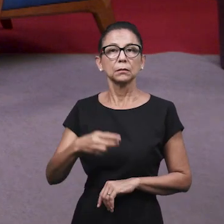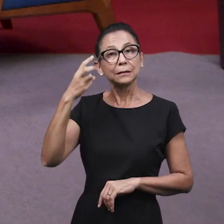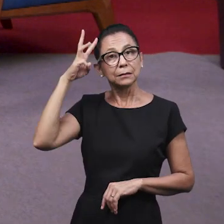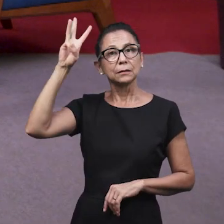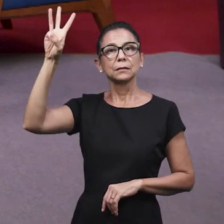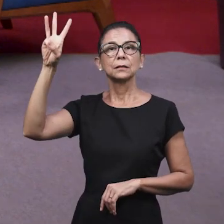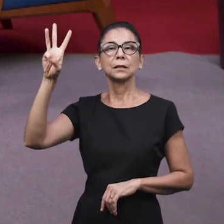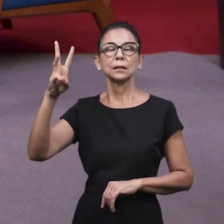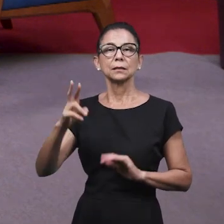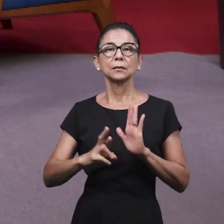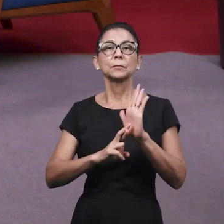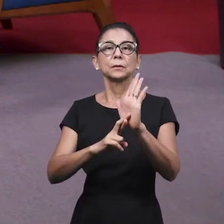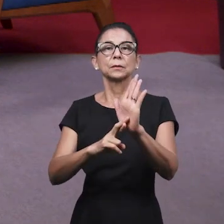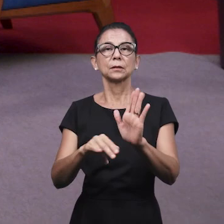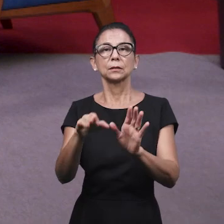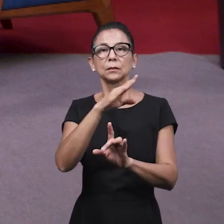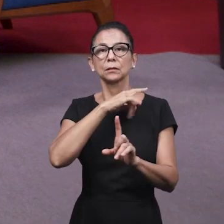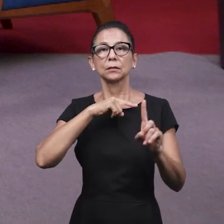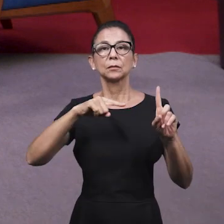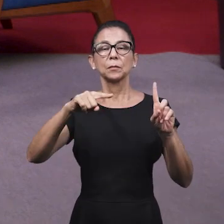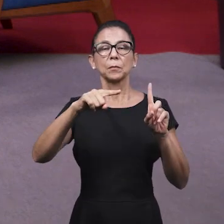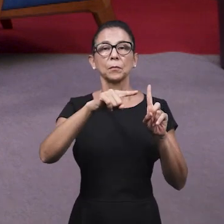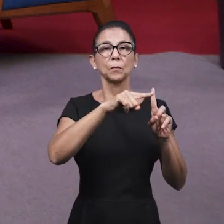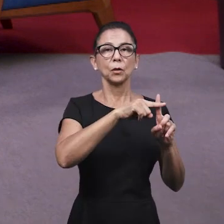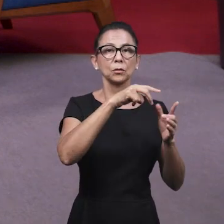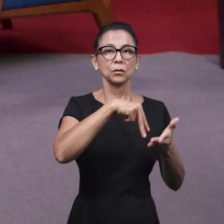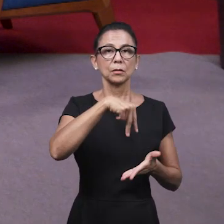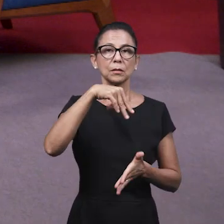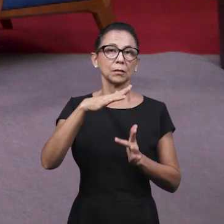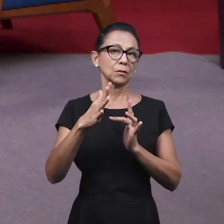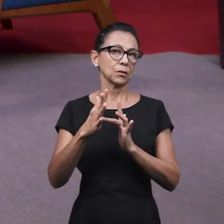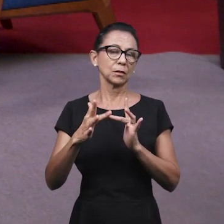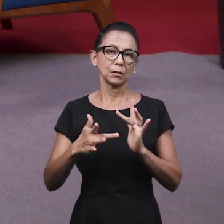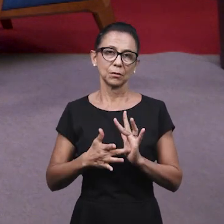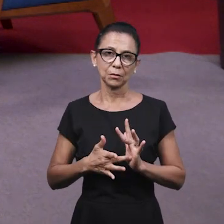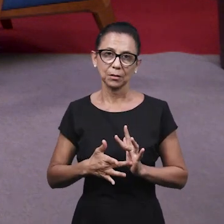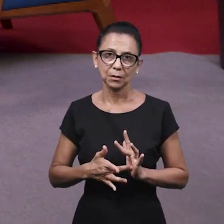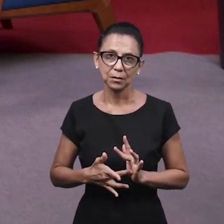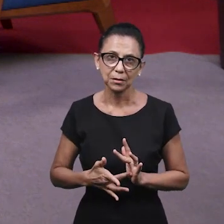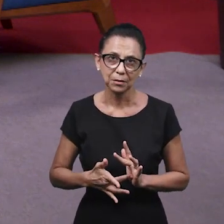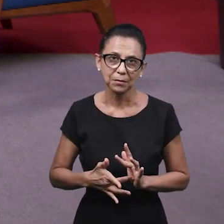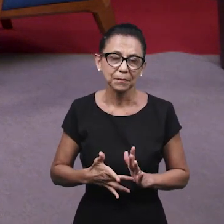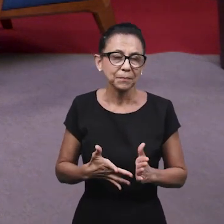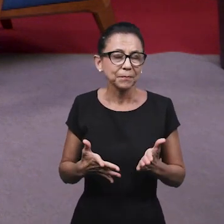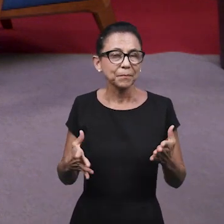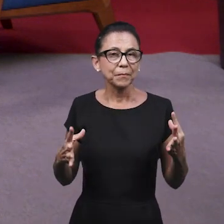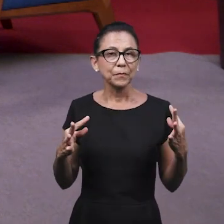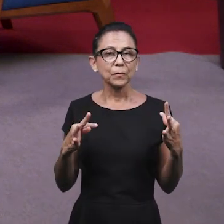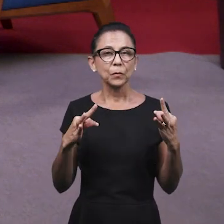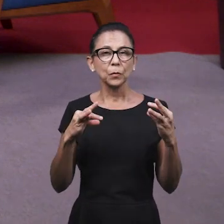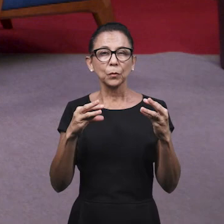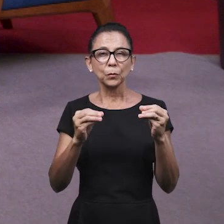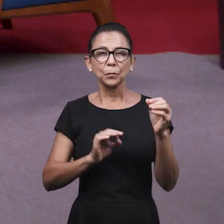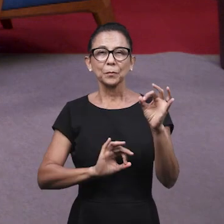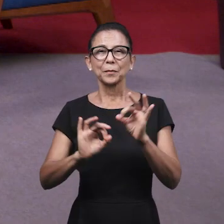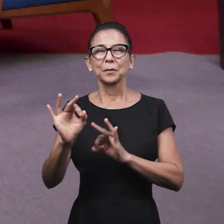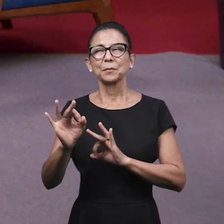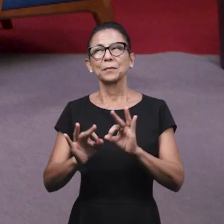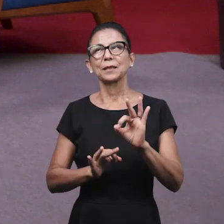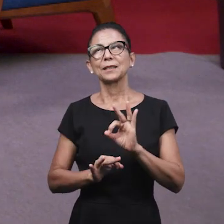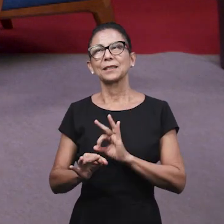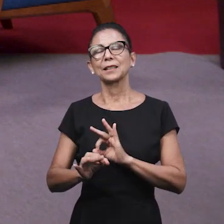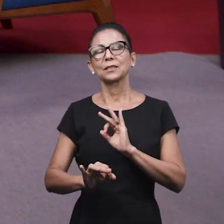loin, comme nous aussi nous avons cité un peu, tout était établi depuis avant la fondation du